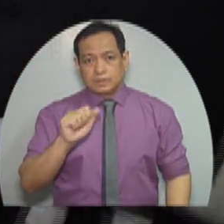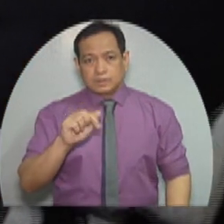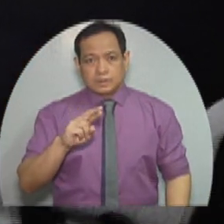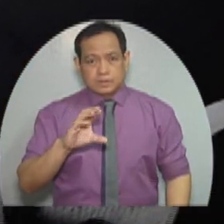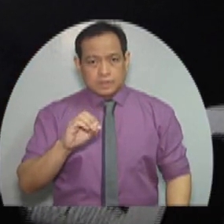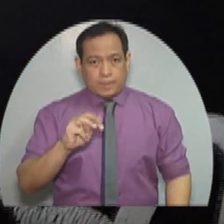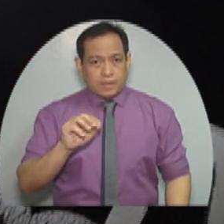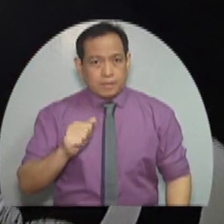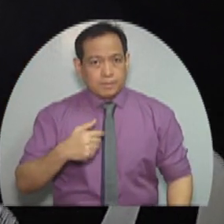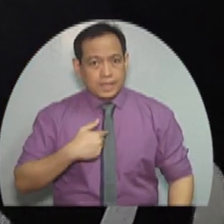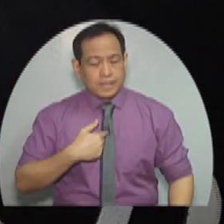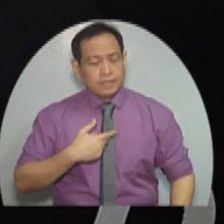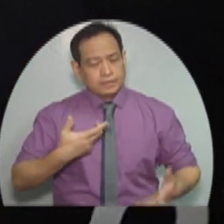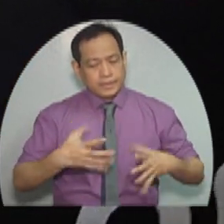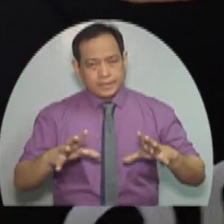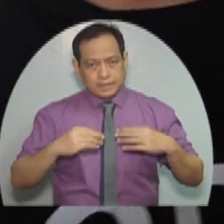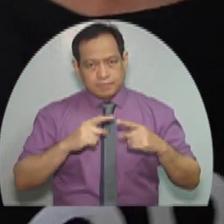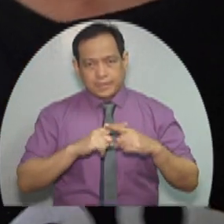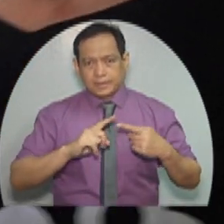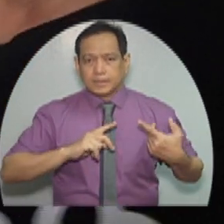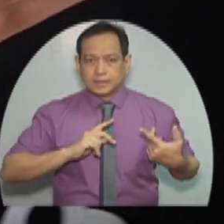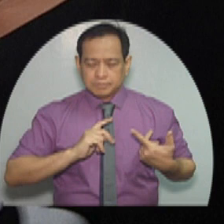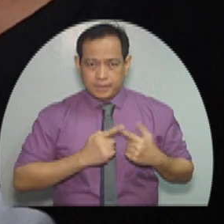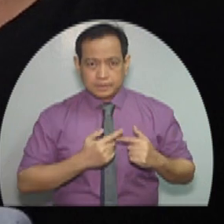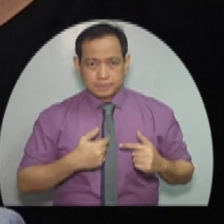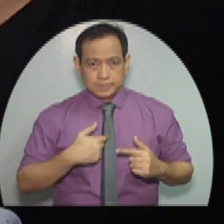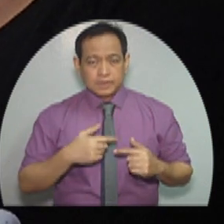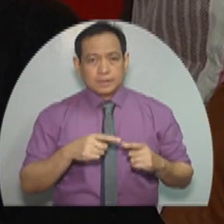osteosarcoma. Tanggap ko na po pero masakit pa rin talaga.